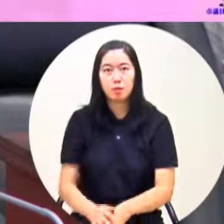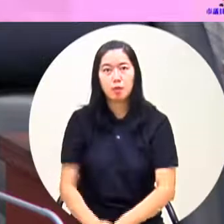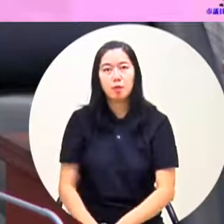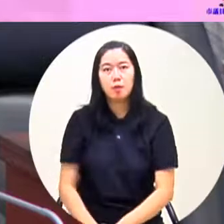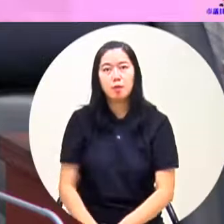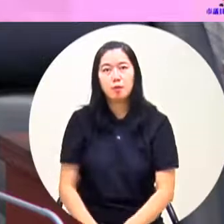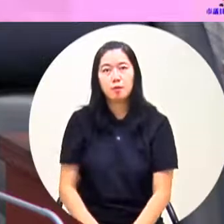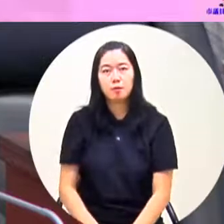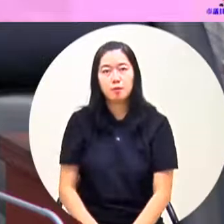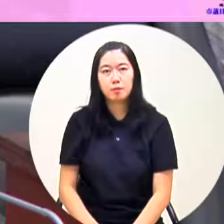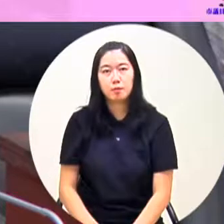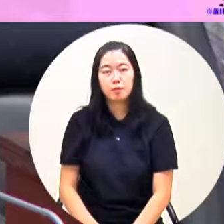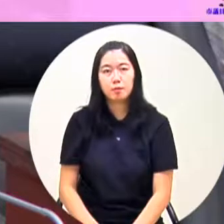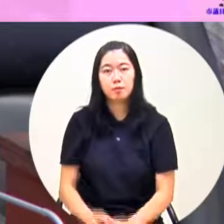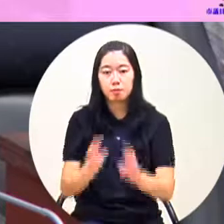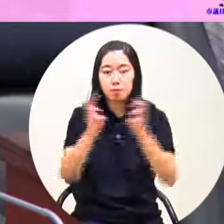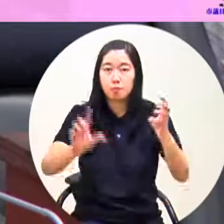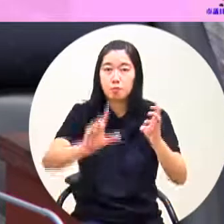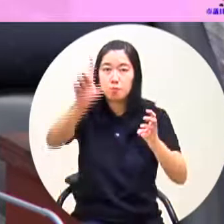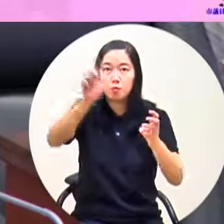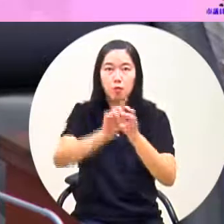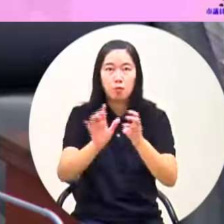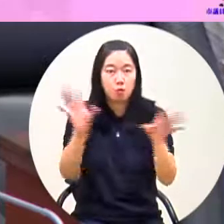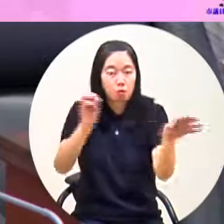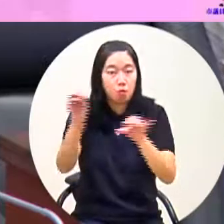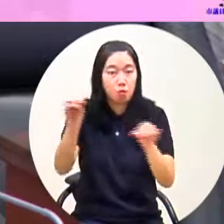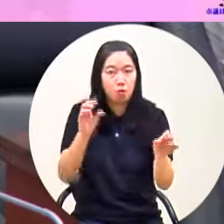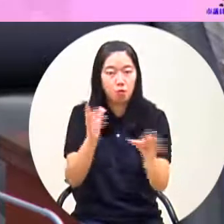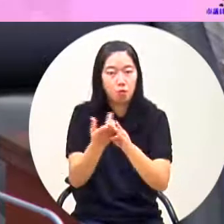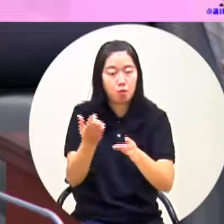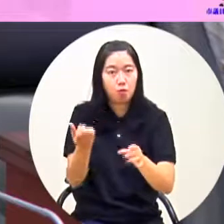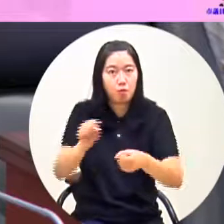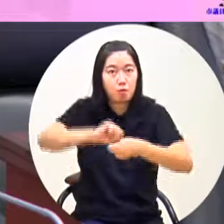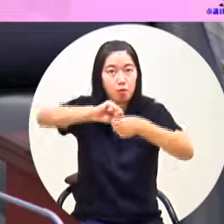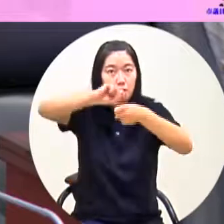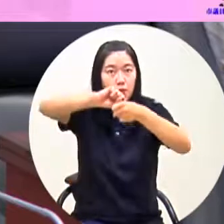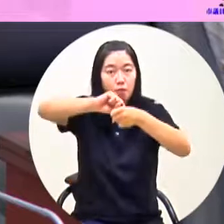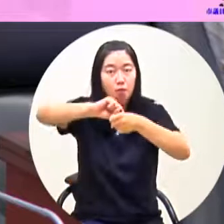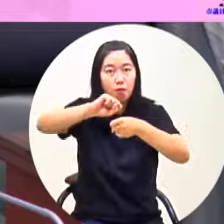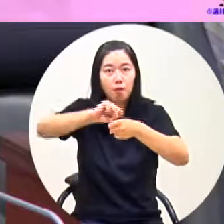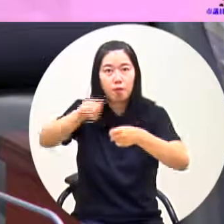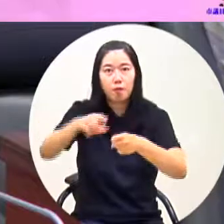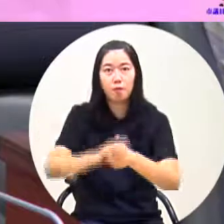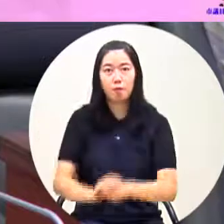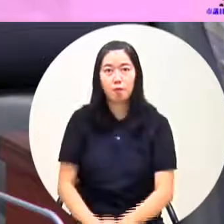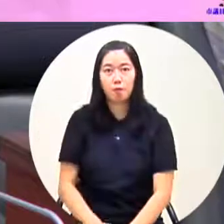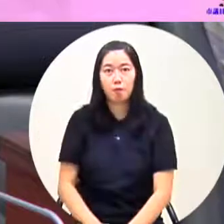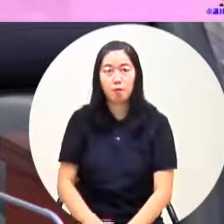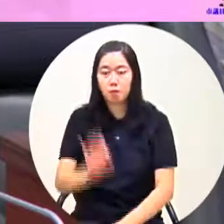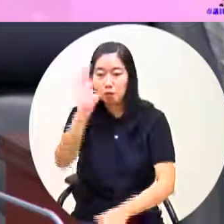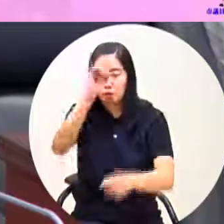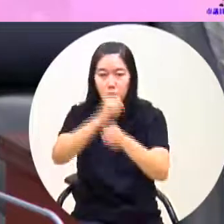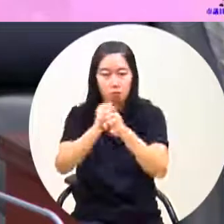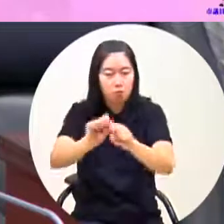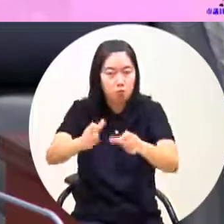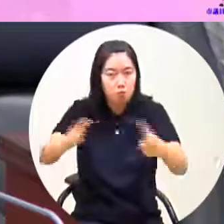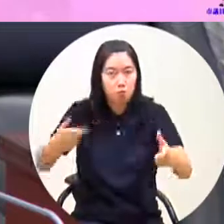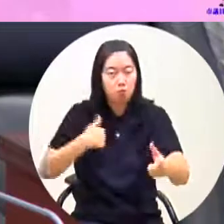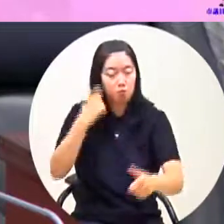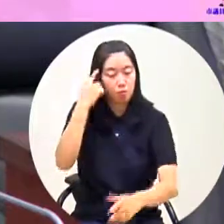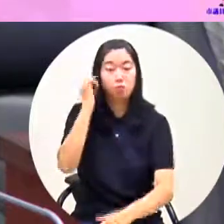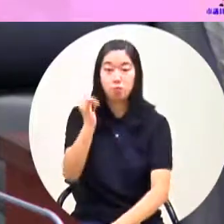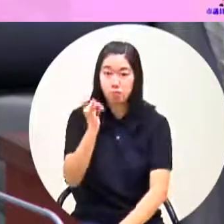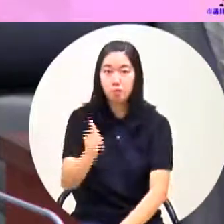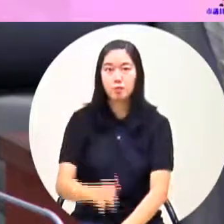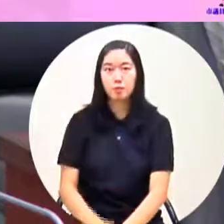线上传递的一些资讯功能哦。我刚才这多元的求职管道真好啦哦。那依照